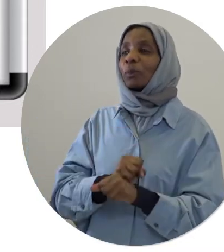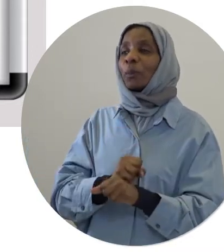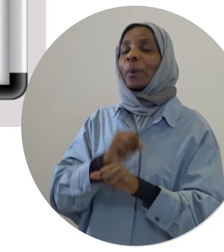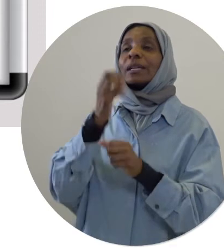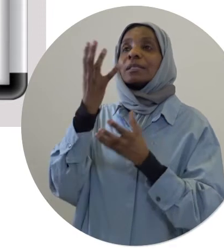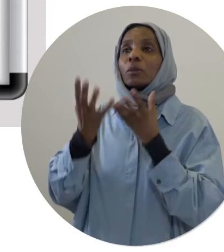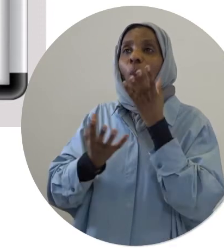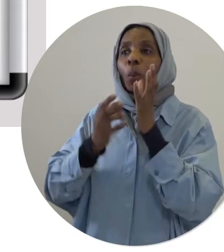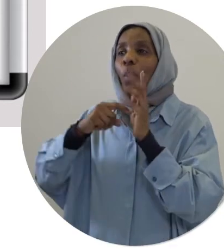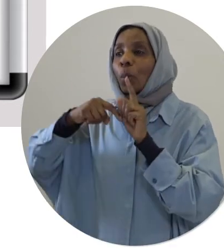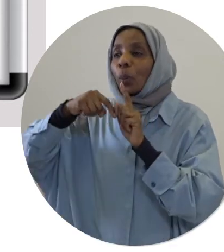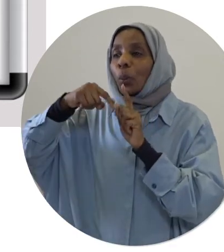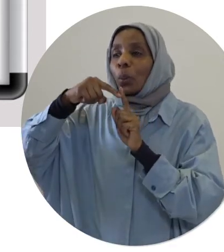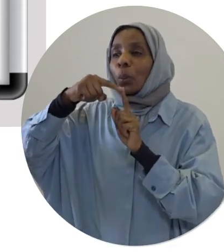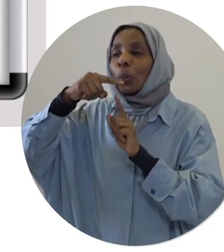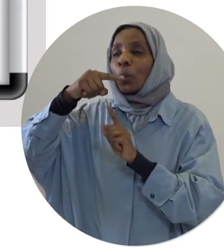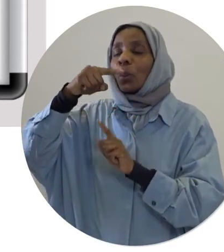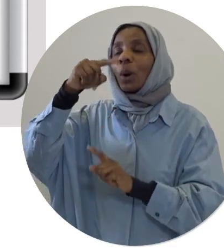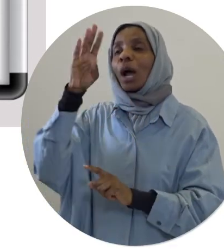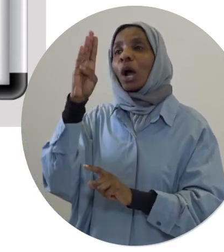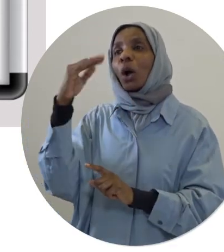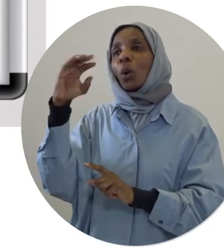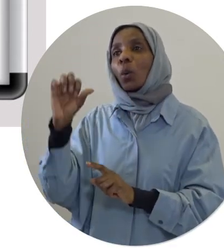وحمض الكبريتيك المركز عند حرارة